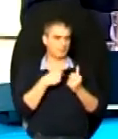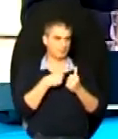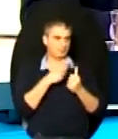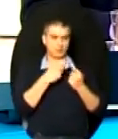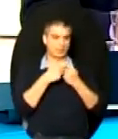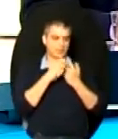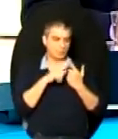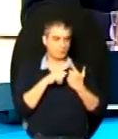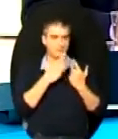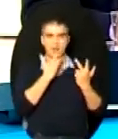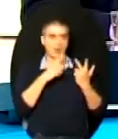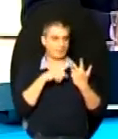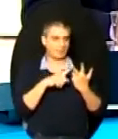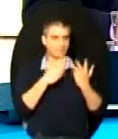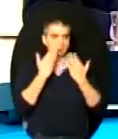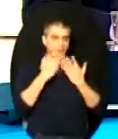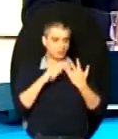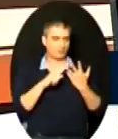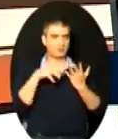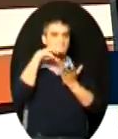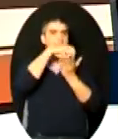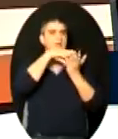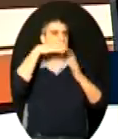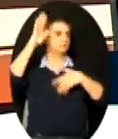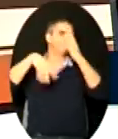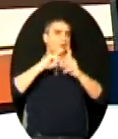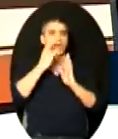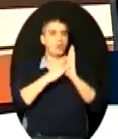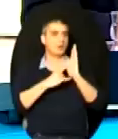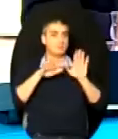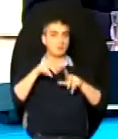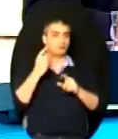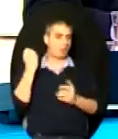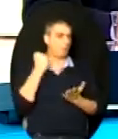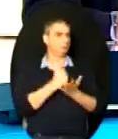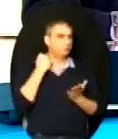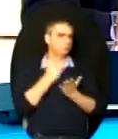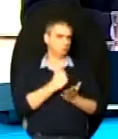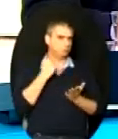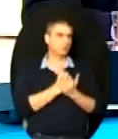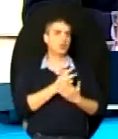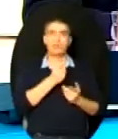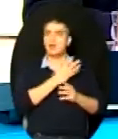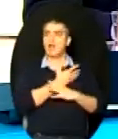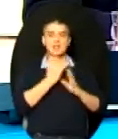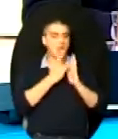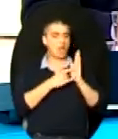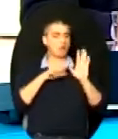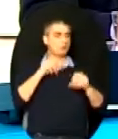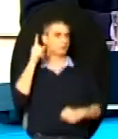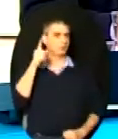של ארגונים, של רבנים, של ישיבות, של מאחזי פרא בלתי חוקיים שהממשלה הזאת מכשירה, של אובדן חוק